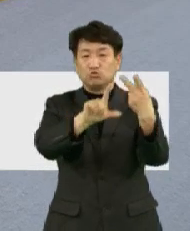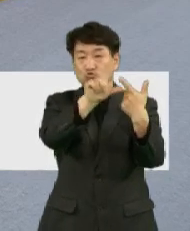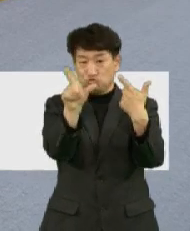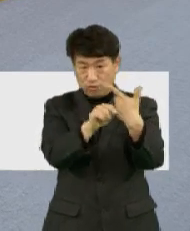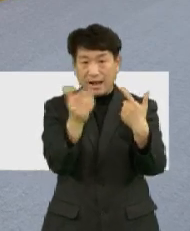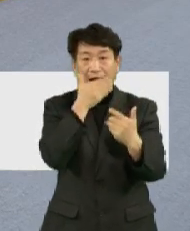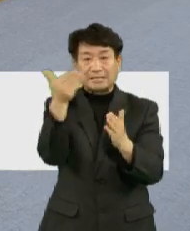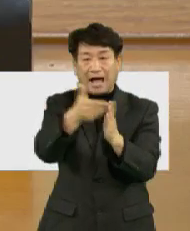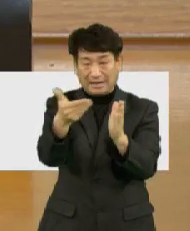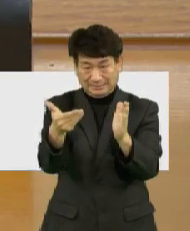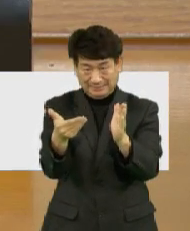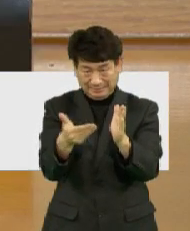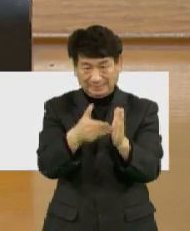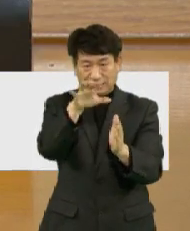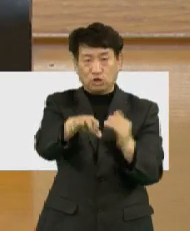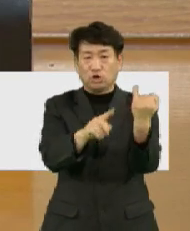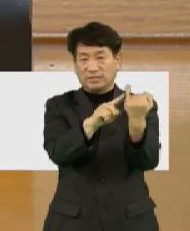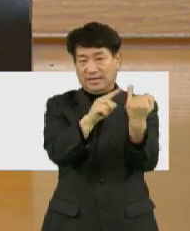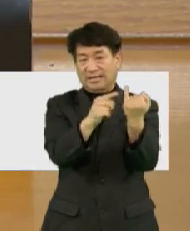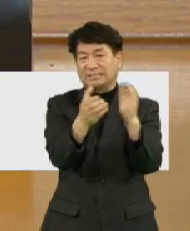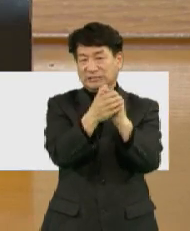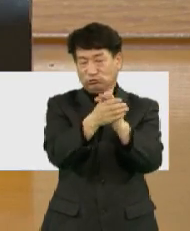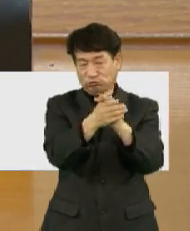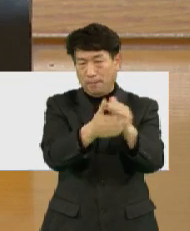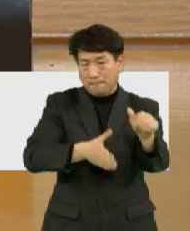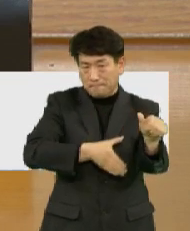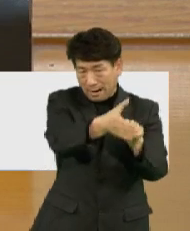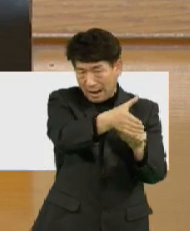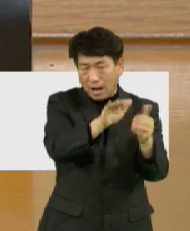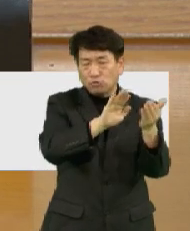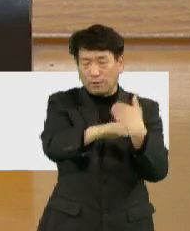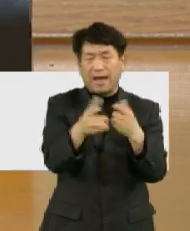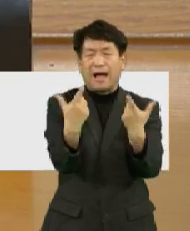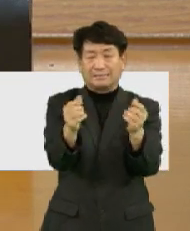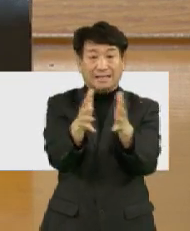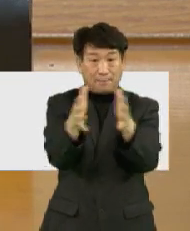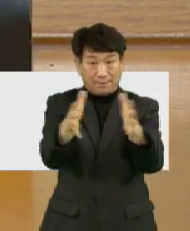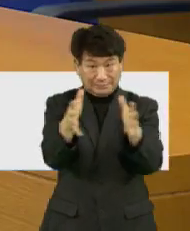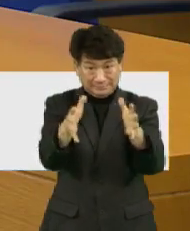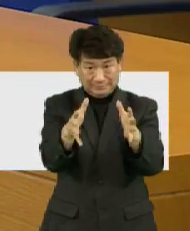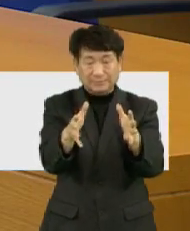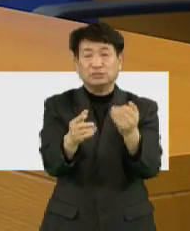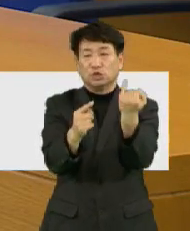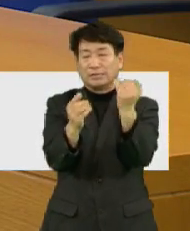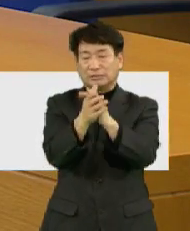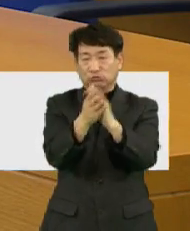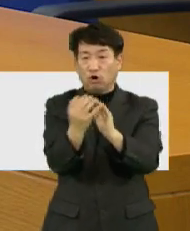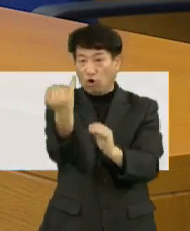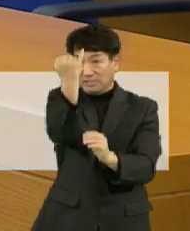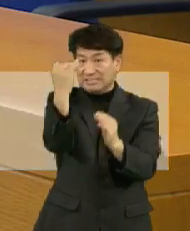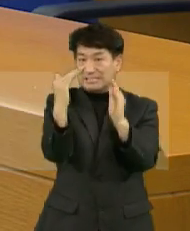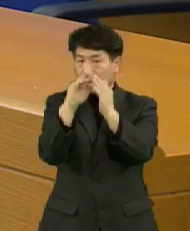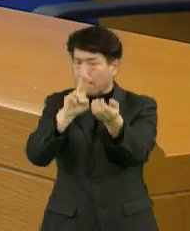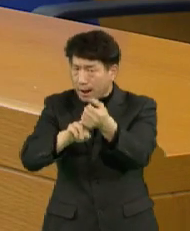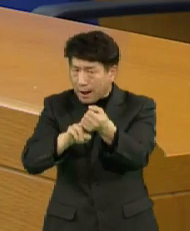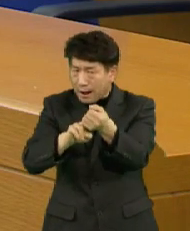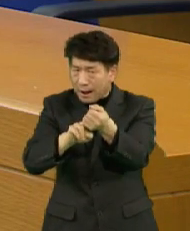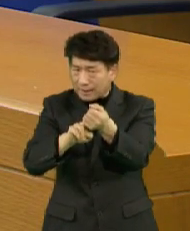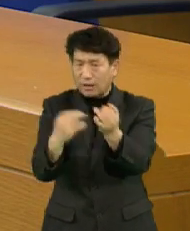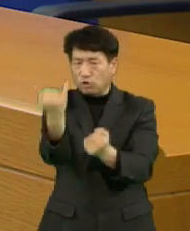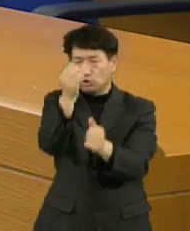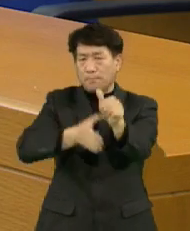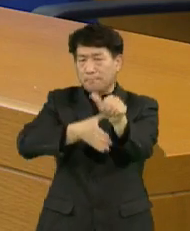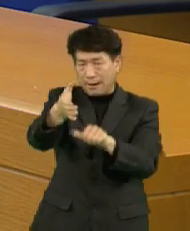아파트에서 자신의 여자친구를 목졸라 숨지게 한 뒤 같은 아파트 여자 친구 언니 집에 침입해 숨어있다가 언니도